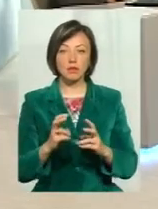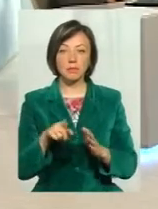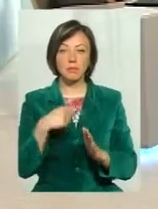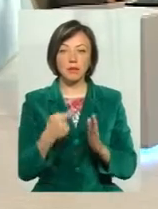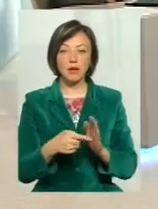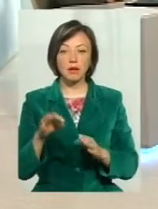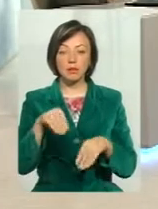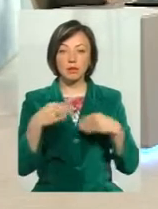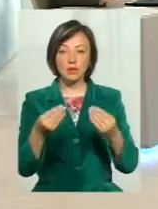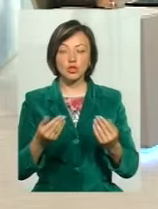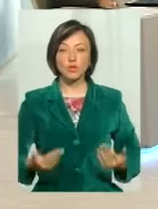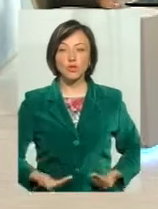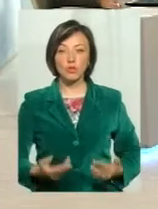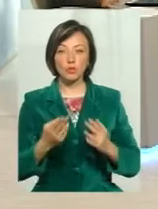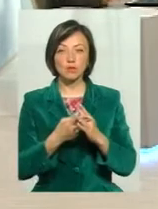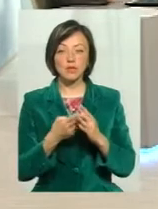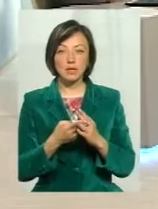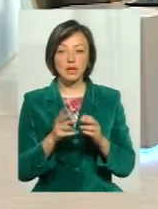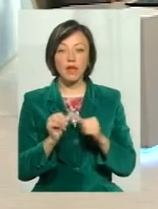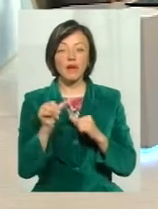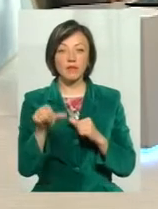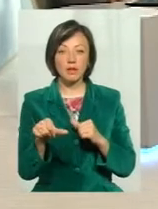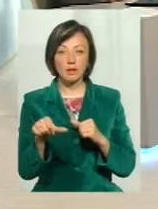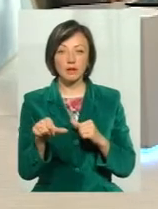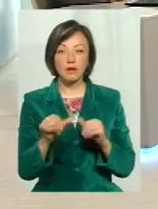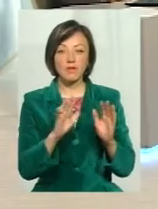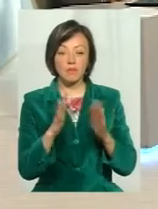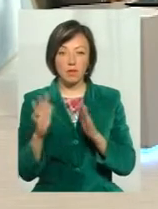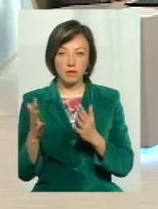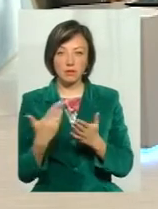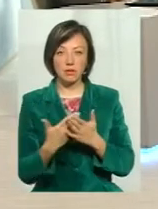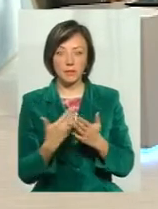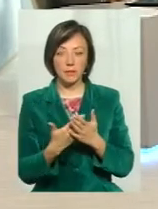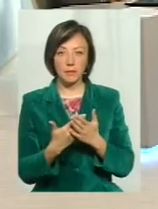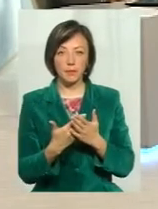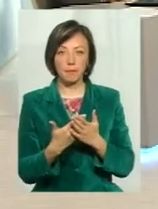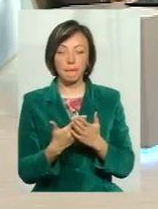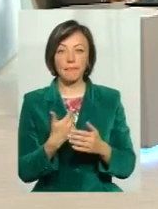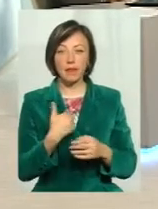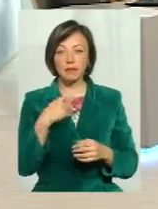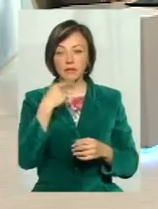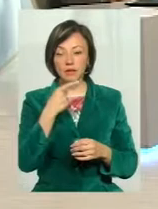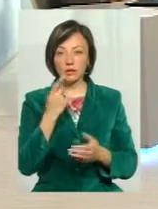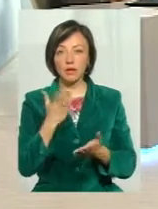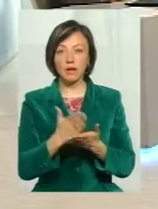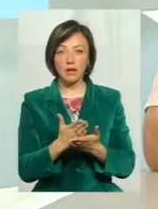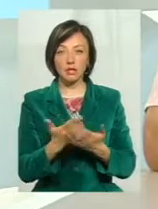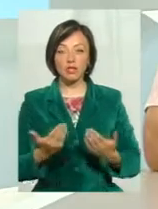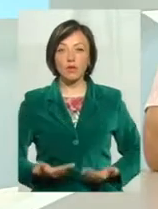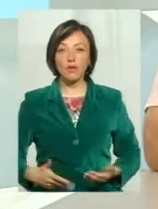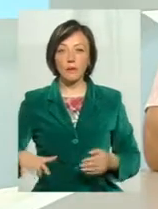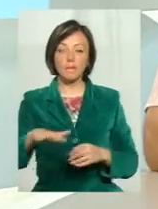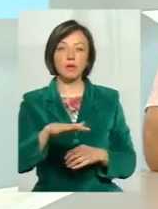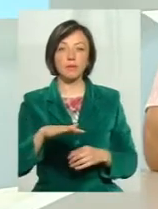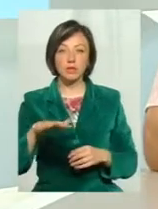питання призначення житлових субсидій як виняток в окремих випадках. Ну, зокрема, як я вже зазначив, що наявність житлових